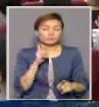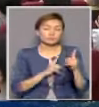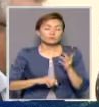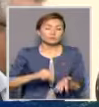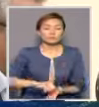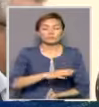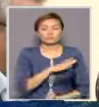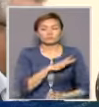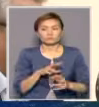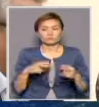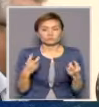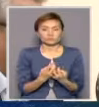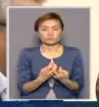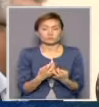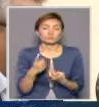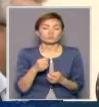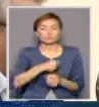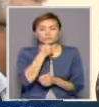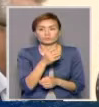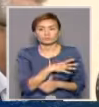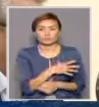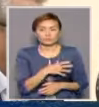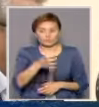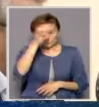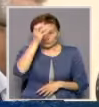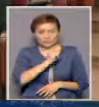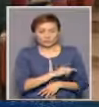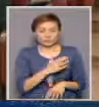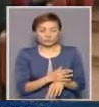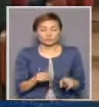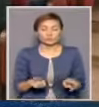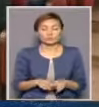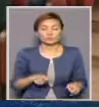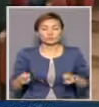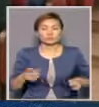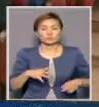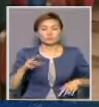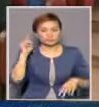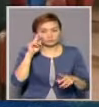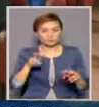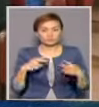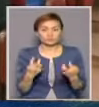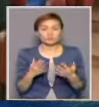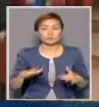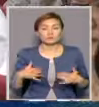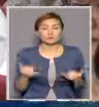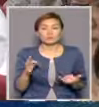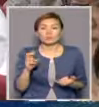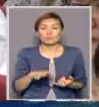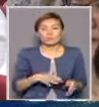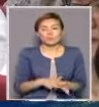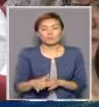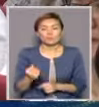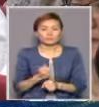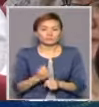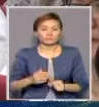приняли участие члены штаба и старшие представители сферы образования а также руководители учебных заведений сейчас в области полным ходом